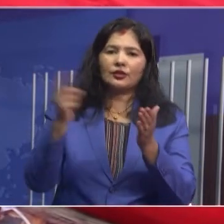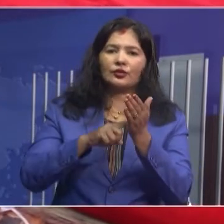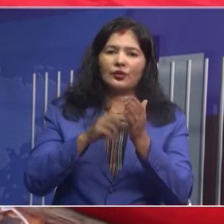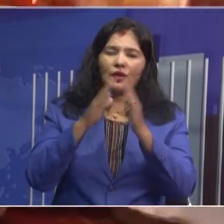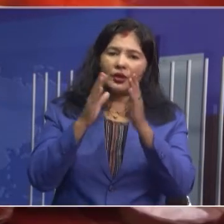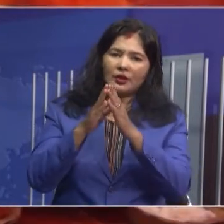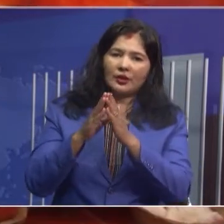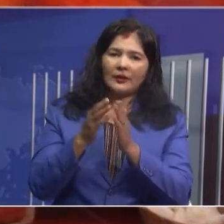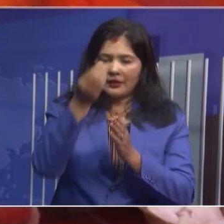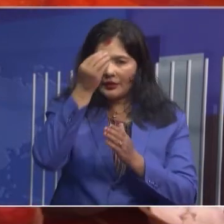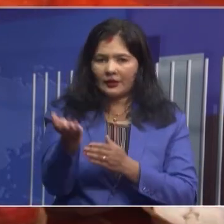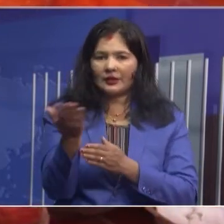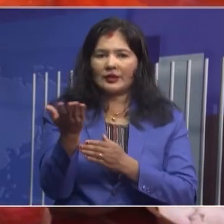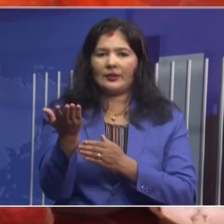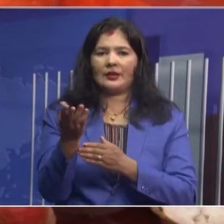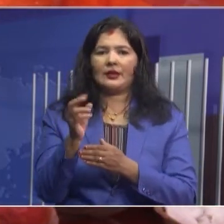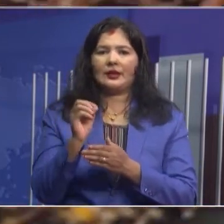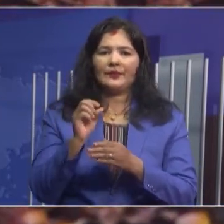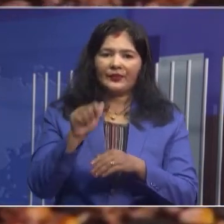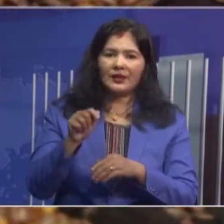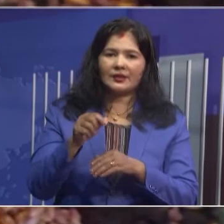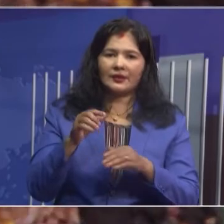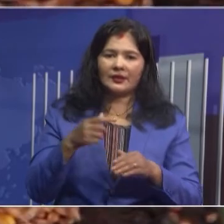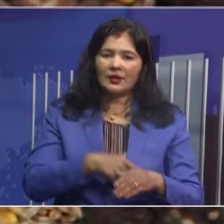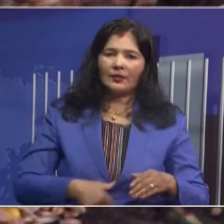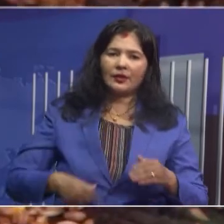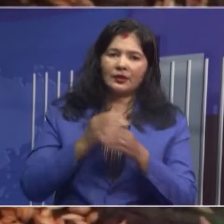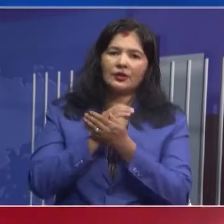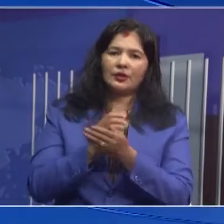घट स्थापना। यस वर्ष शक्तिपीठहरूमा भक्तजनको फिट।